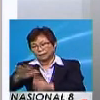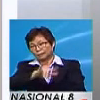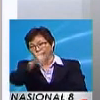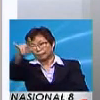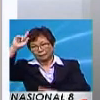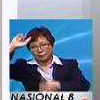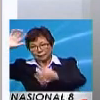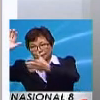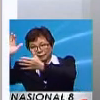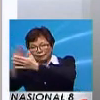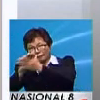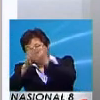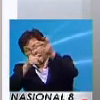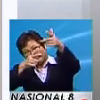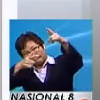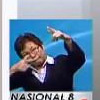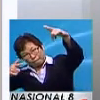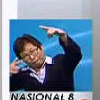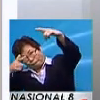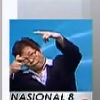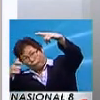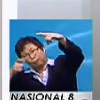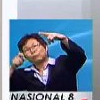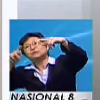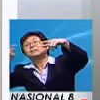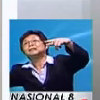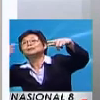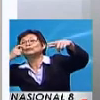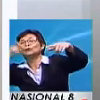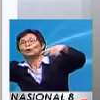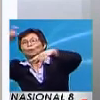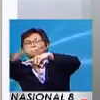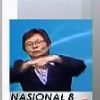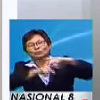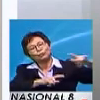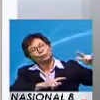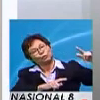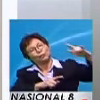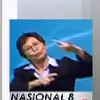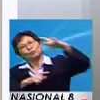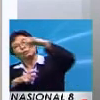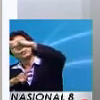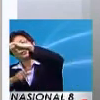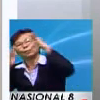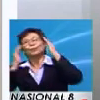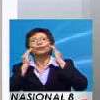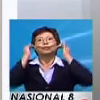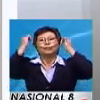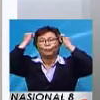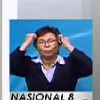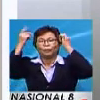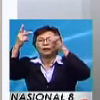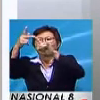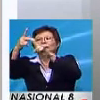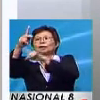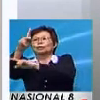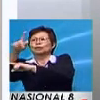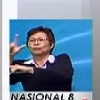dipercayai telah ditembak jatuh di timur ukrain semasa dalam penerbangan dari Amsterdam ke Kuala